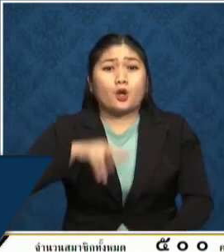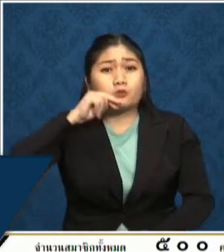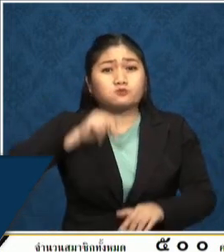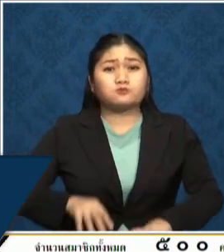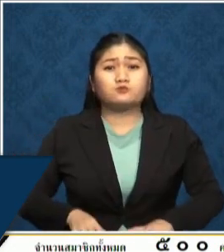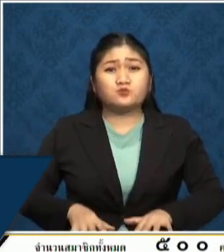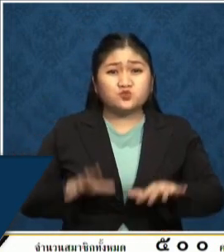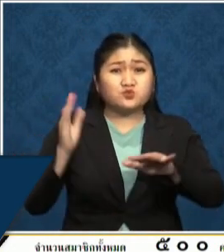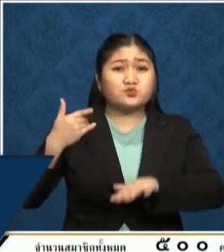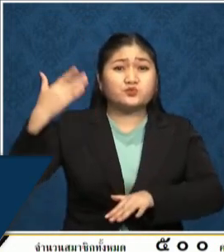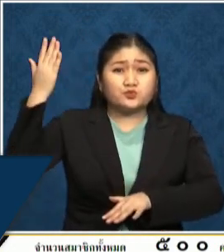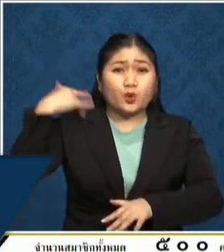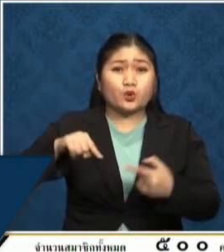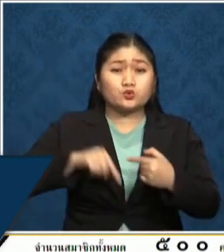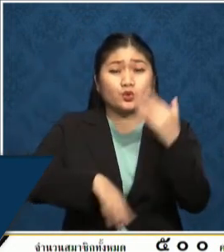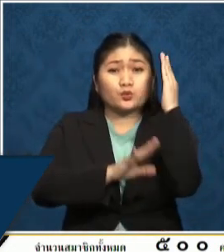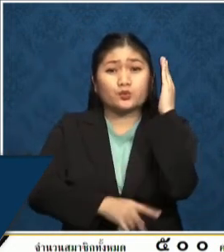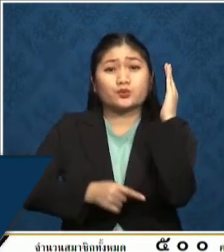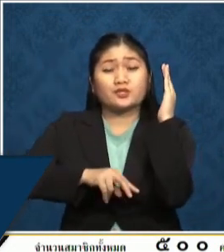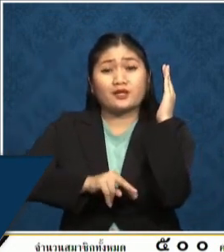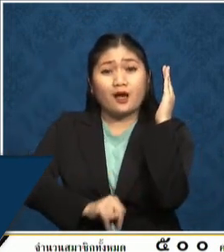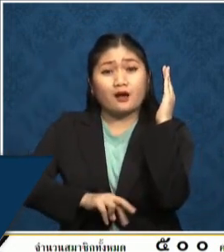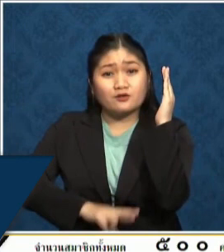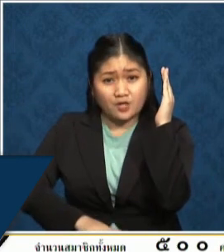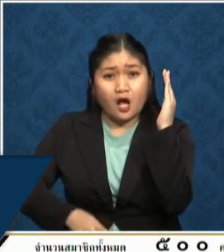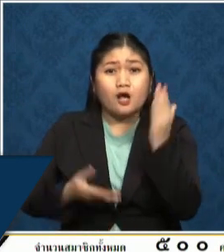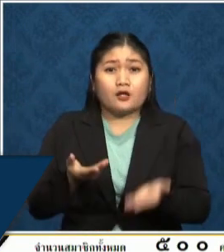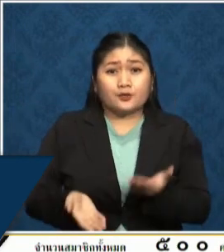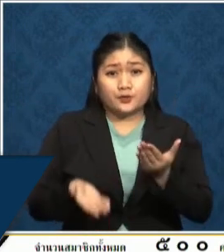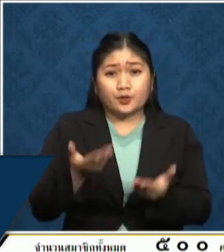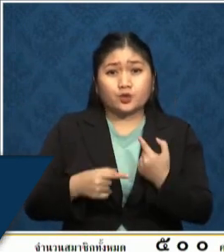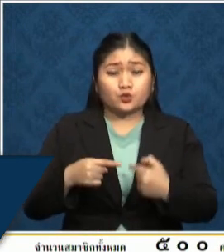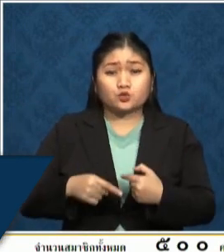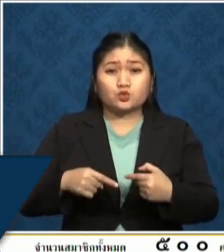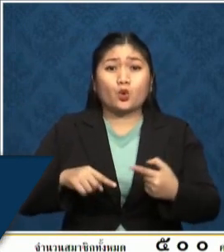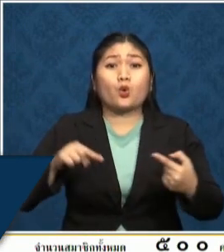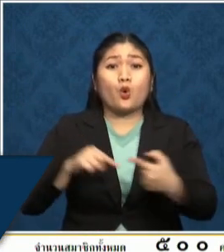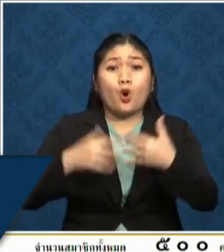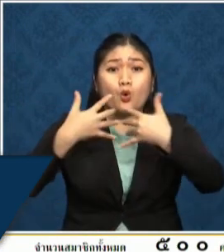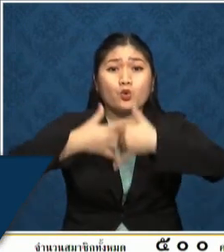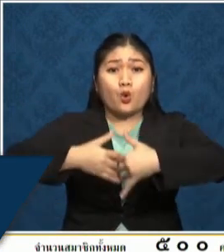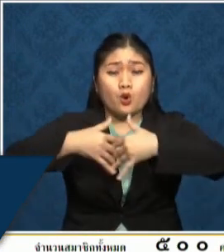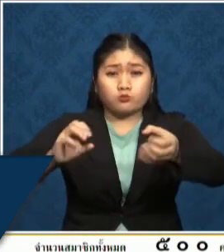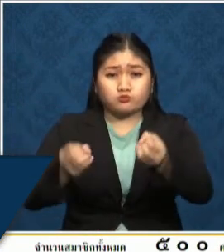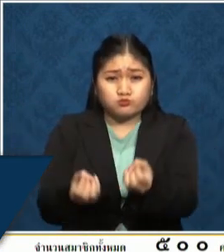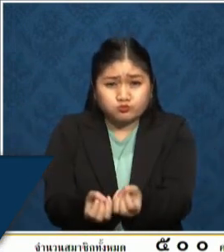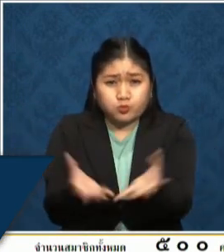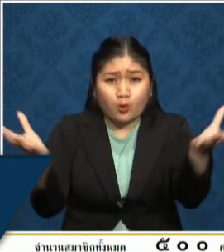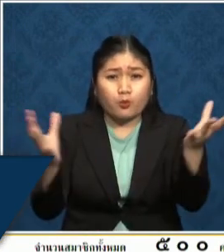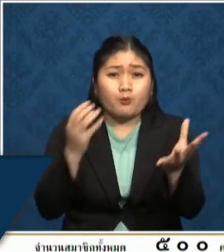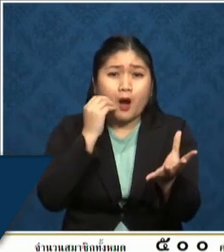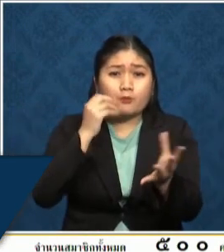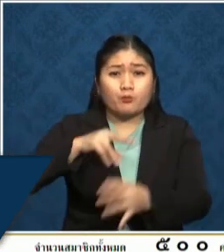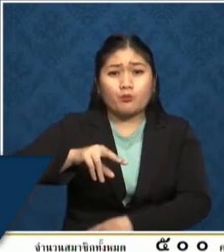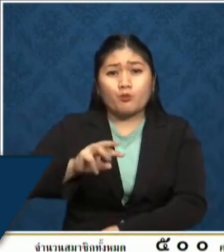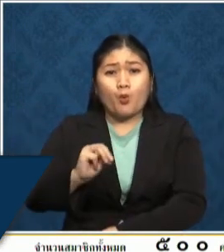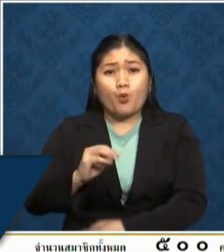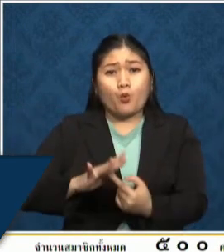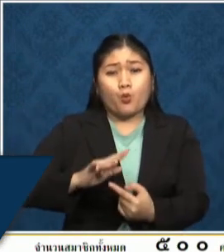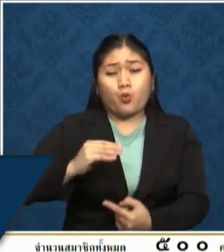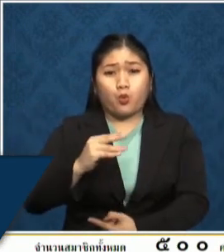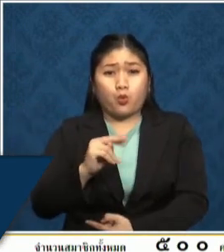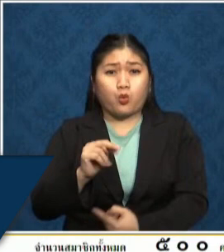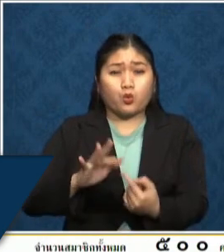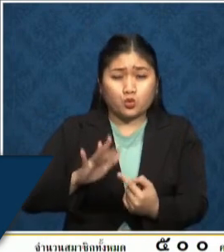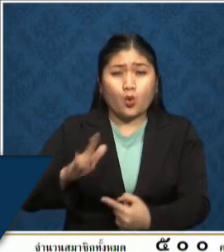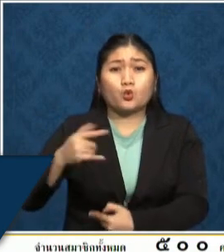ำท่วมราสุที่เกิดขึ้ใจัหวดนราธิวาตไม่วาจะกรณีโงงานพรุระเบิดที่บ้านมูโนถ้าค